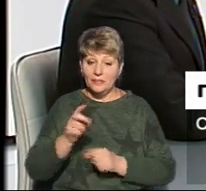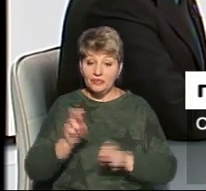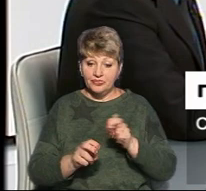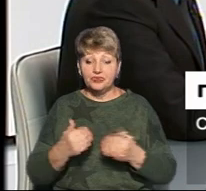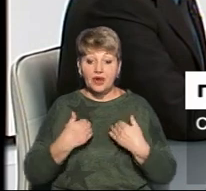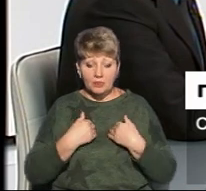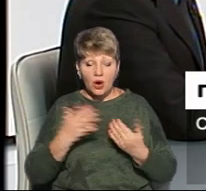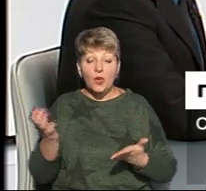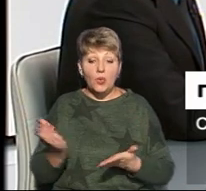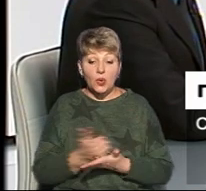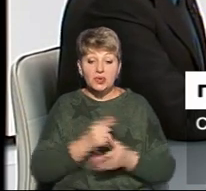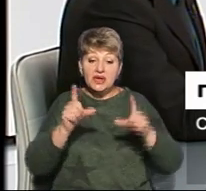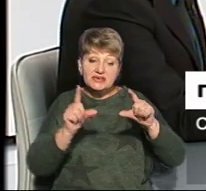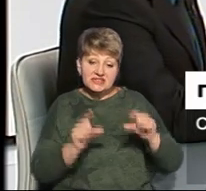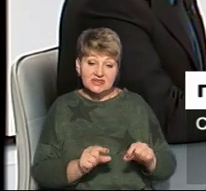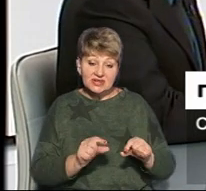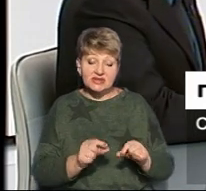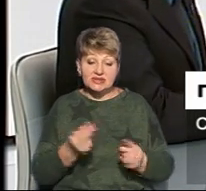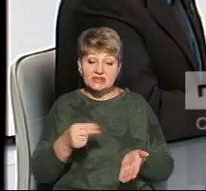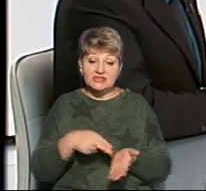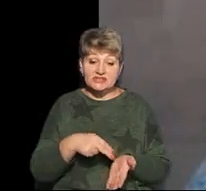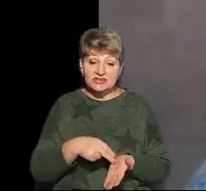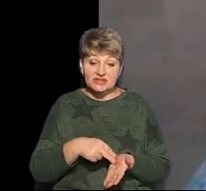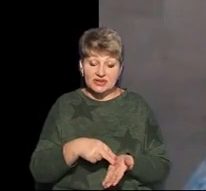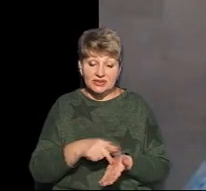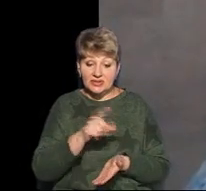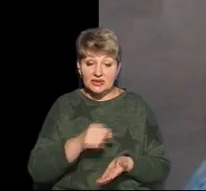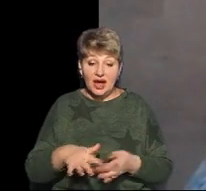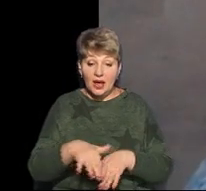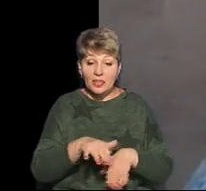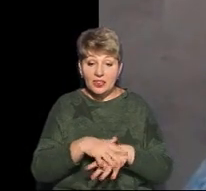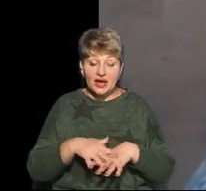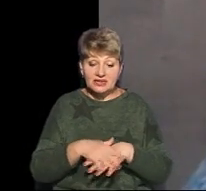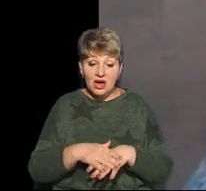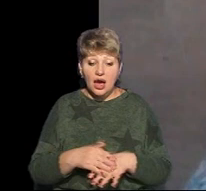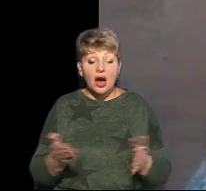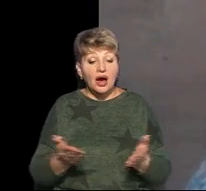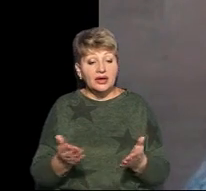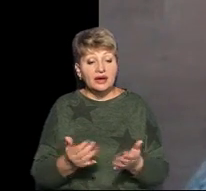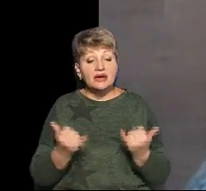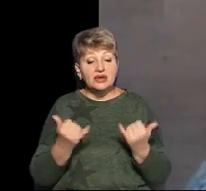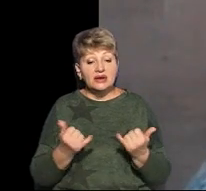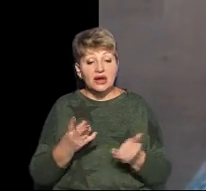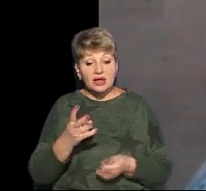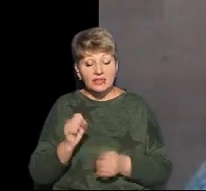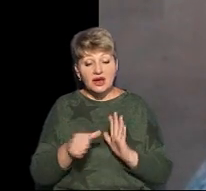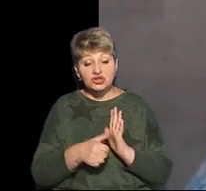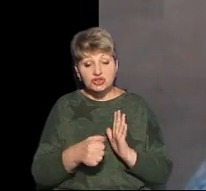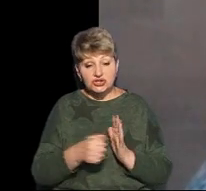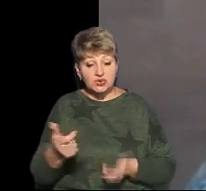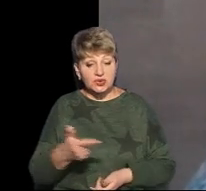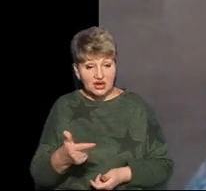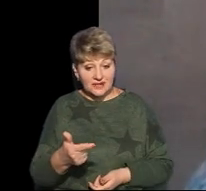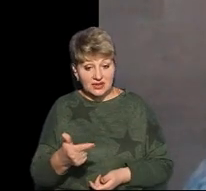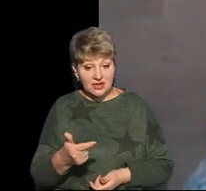до речі, знизити суттєво ціну гігакалорії для населення. Яка наразі ціна на гігакалорії? 600 гривень. І я просто веду до